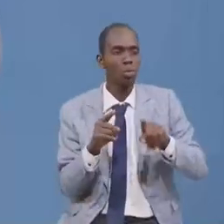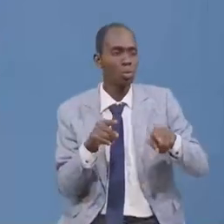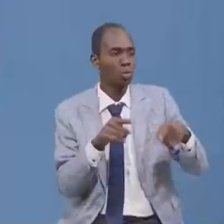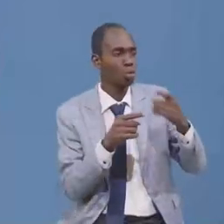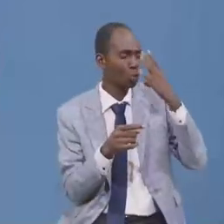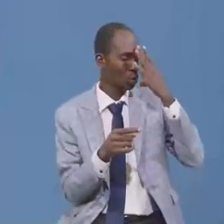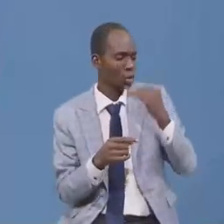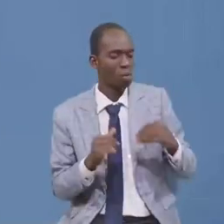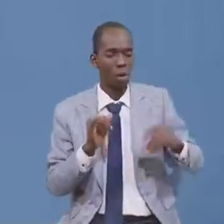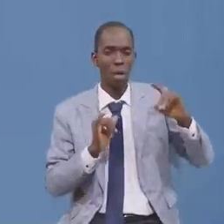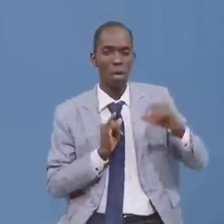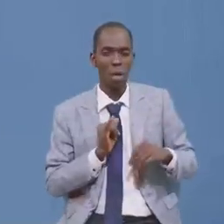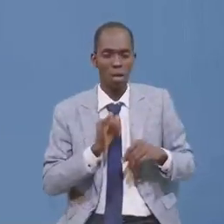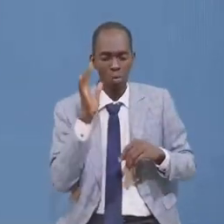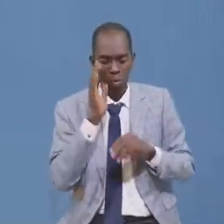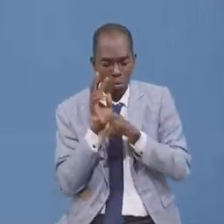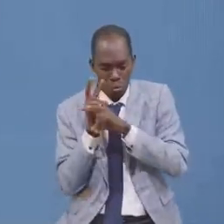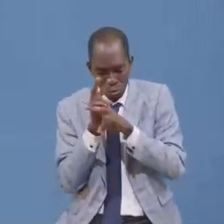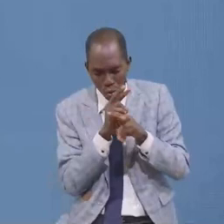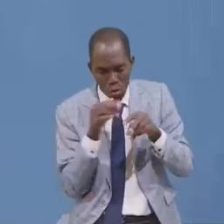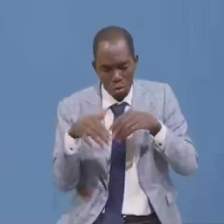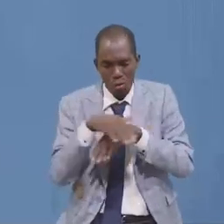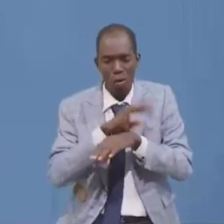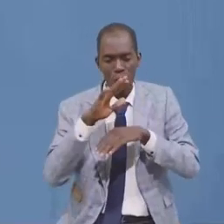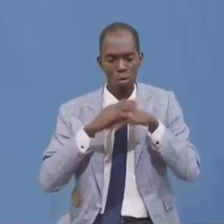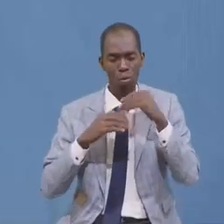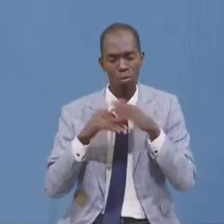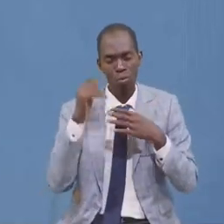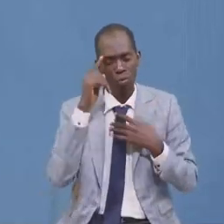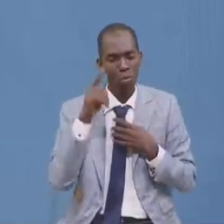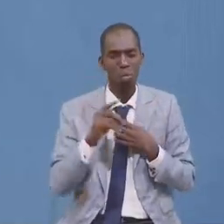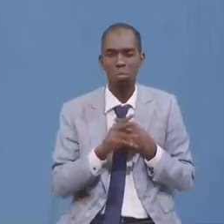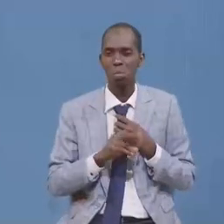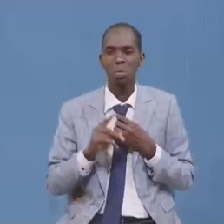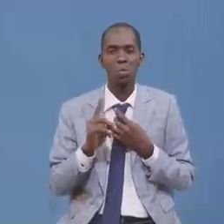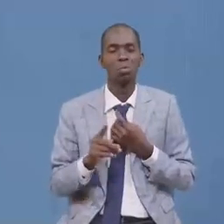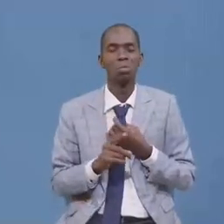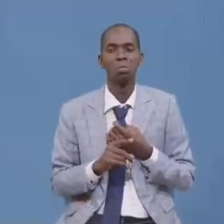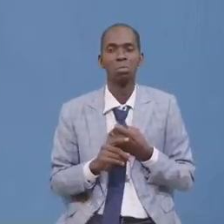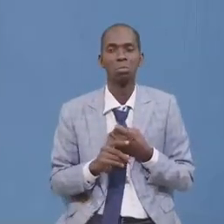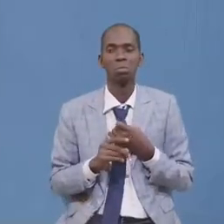personne ne peut vous dire, allez dormir, je vais veiller sur votre confort à votre place. Votre santé,